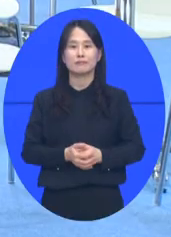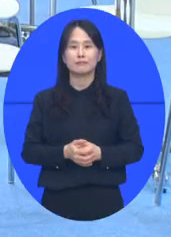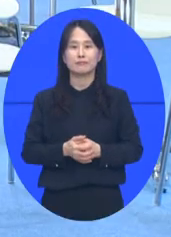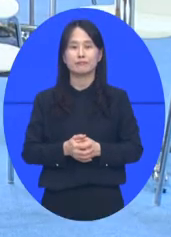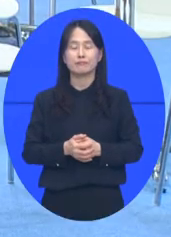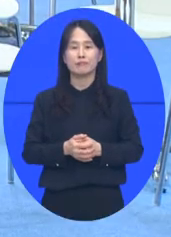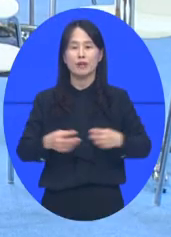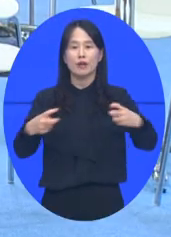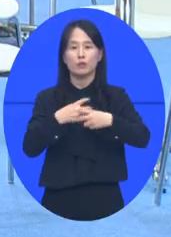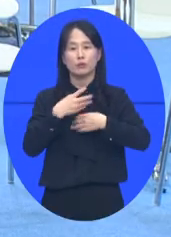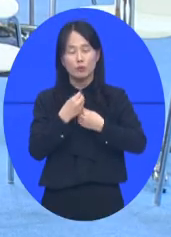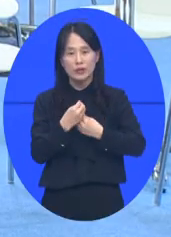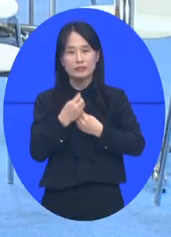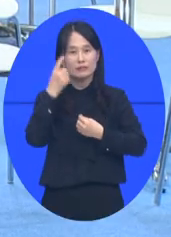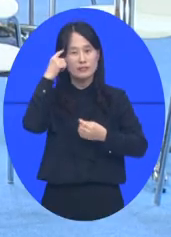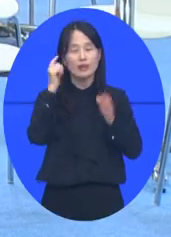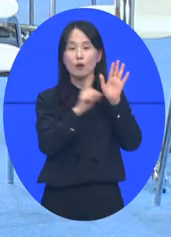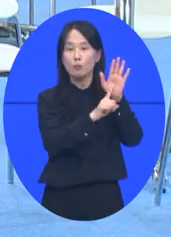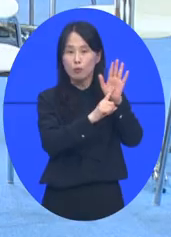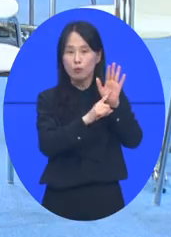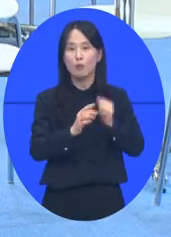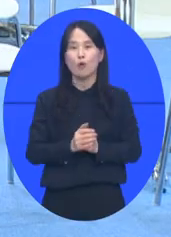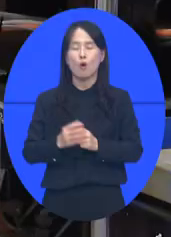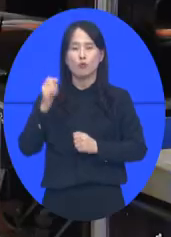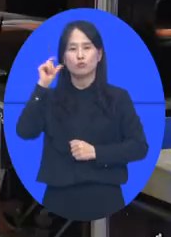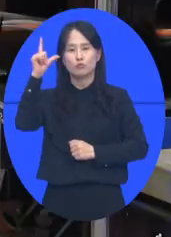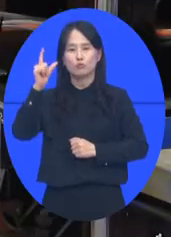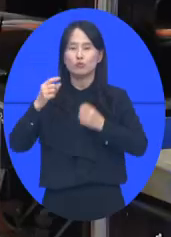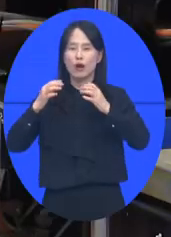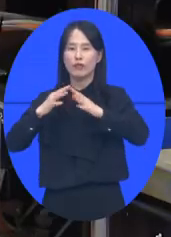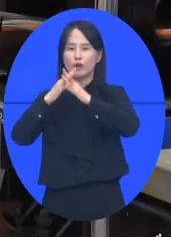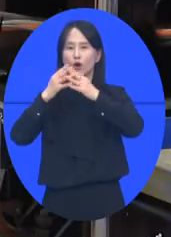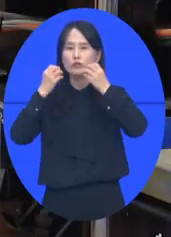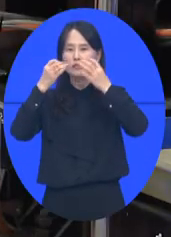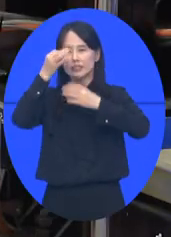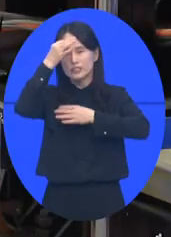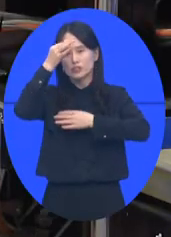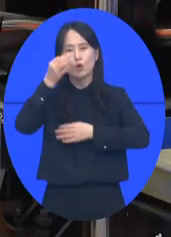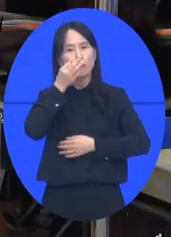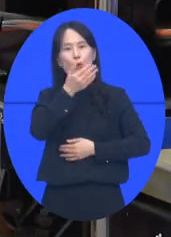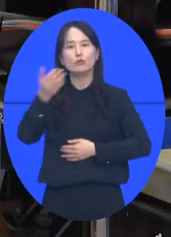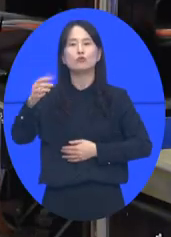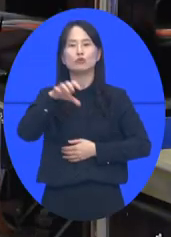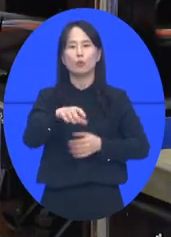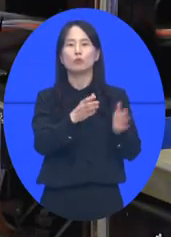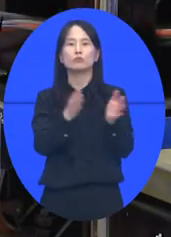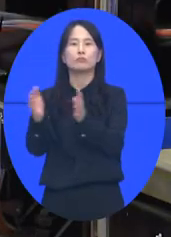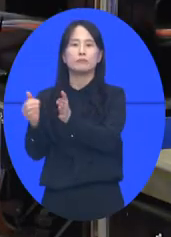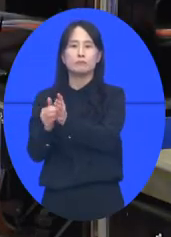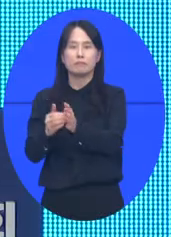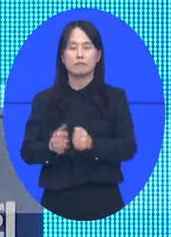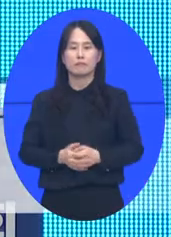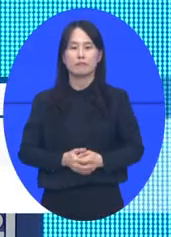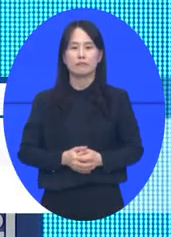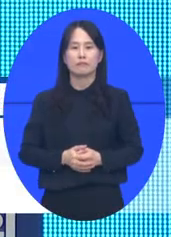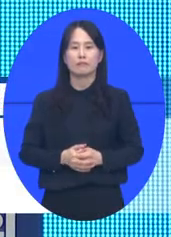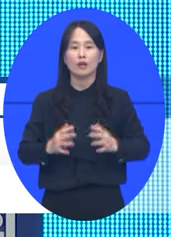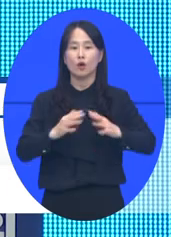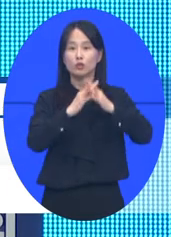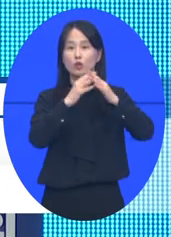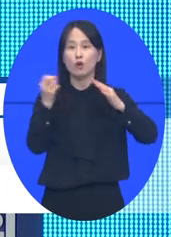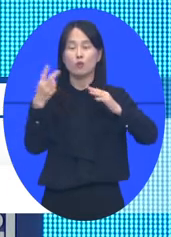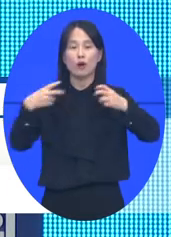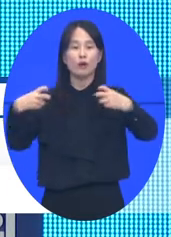도민 교통안전의식을 확산하고 국내 우수한 건설신기술을 집중 조명하기 위한 장을 만든 겁니다.